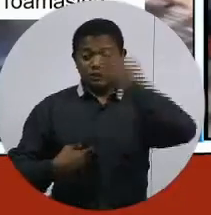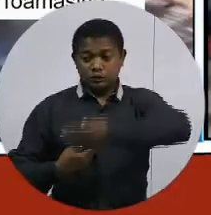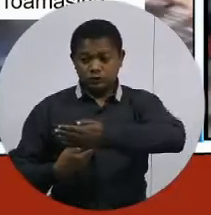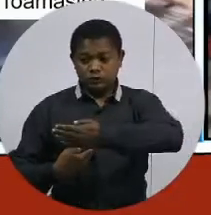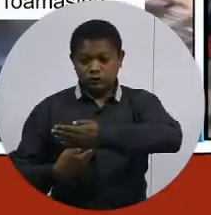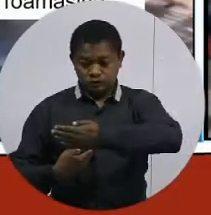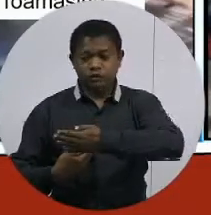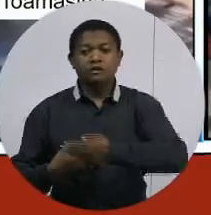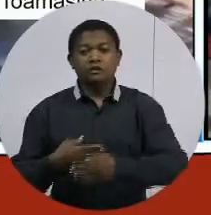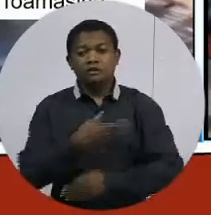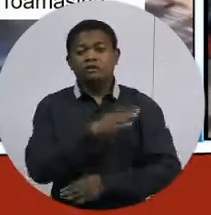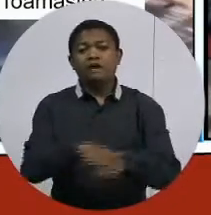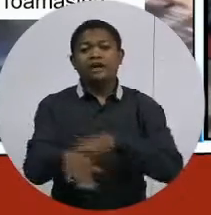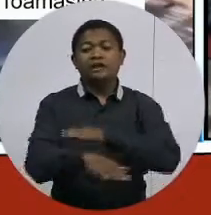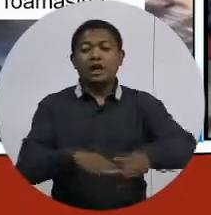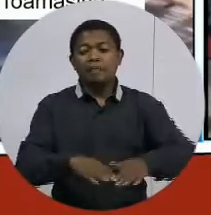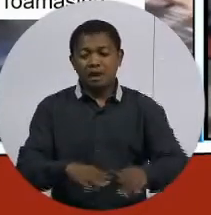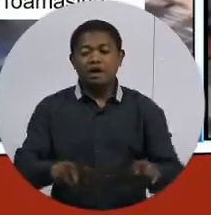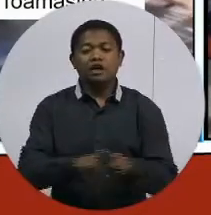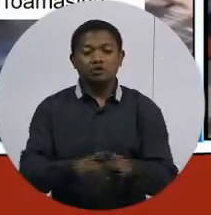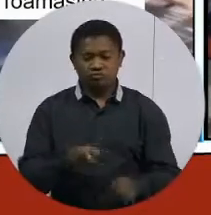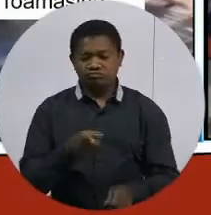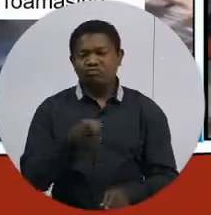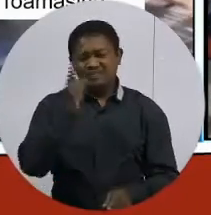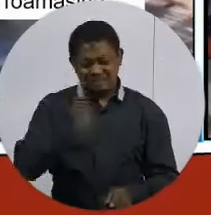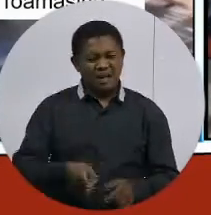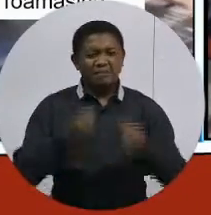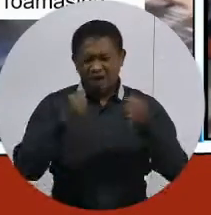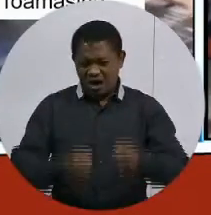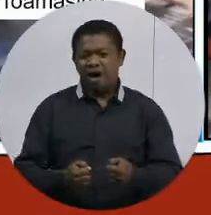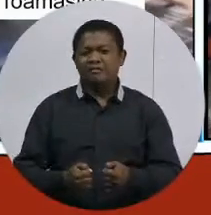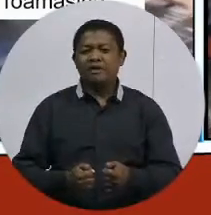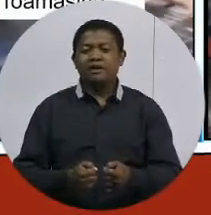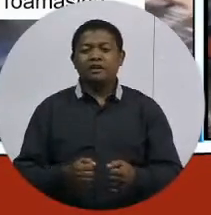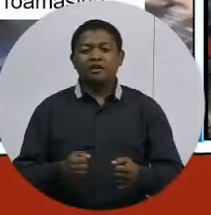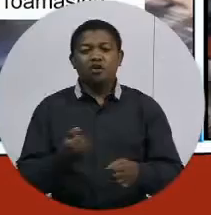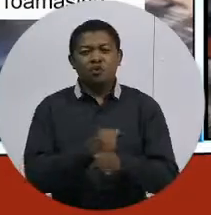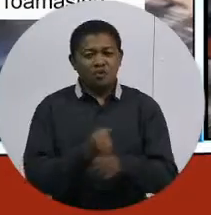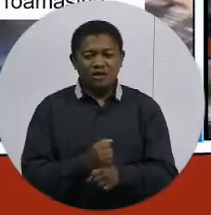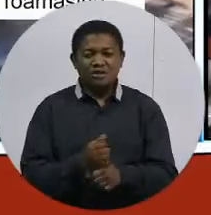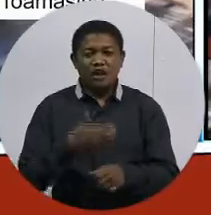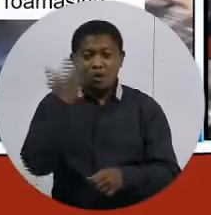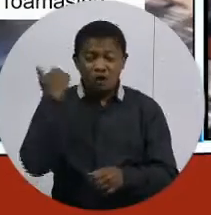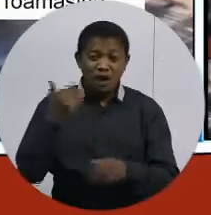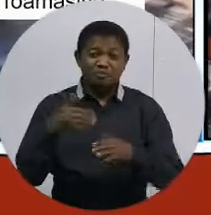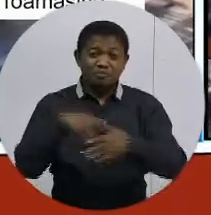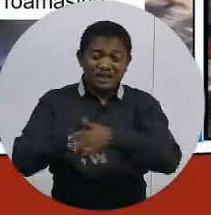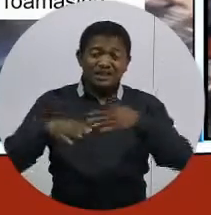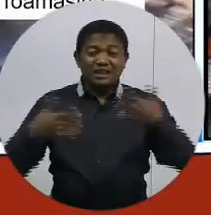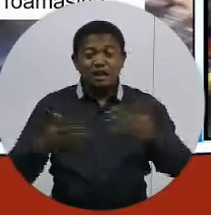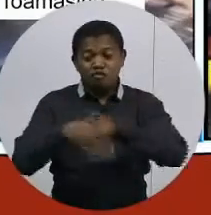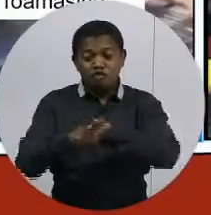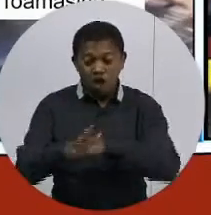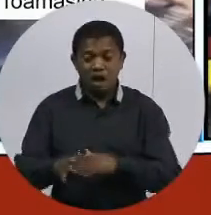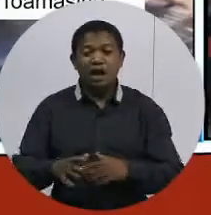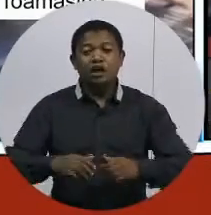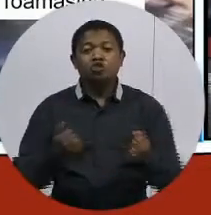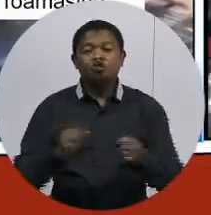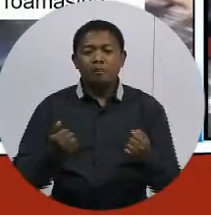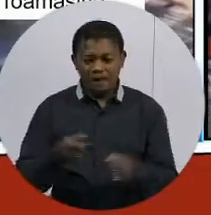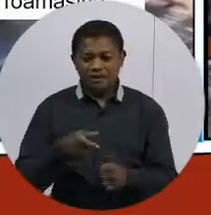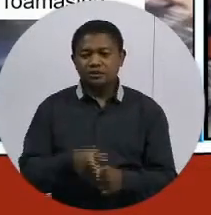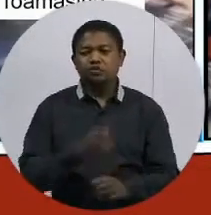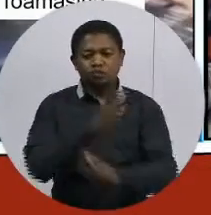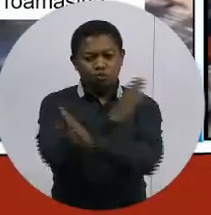amin'ny ankapobeny moa zany mba tsisy olona hiditra tsony aty Toamasina na hivoaka koa avy aty Toamasina. Afa-tsy